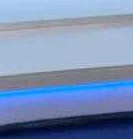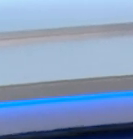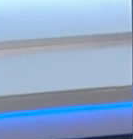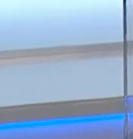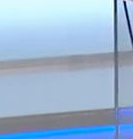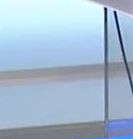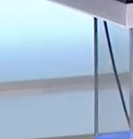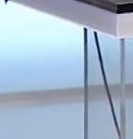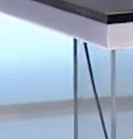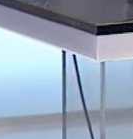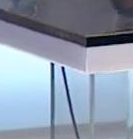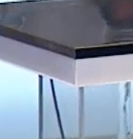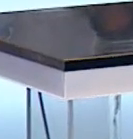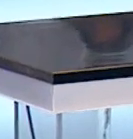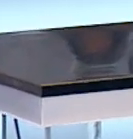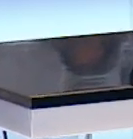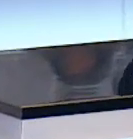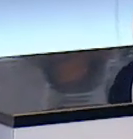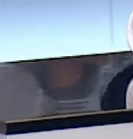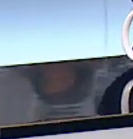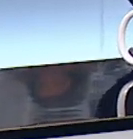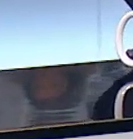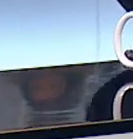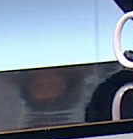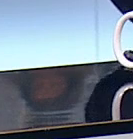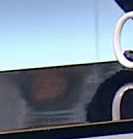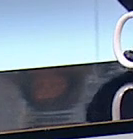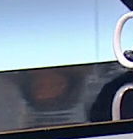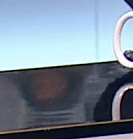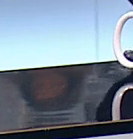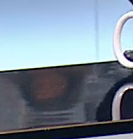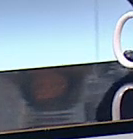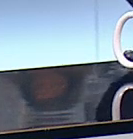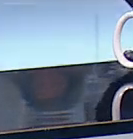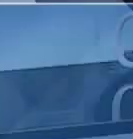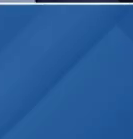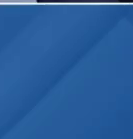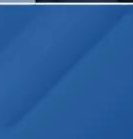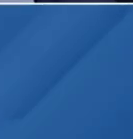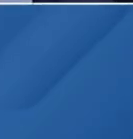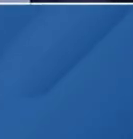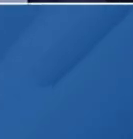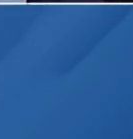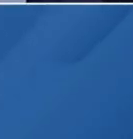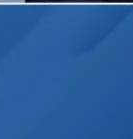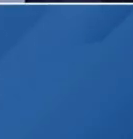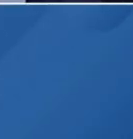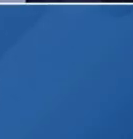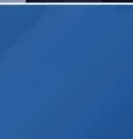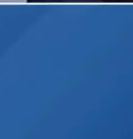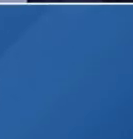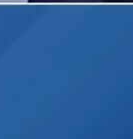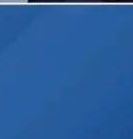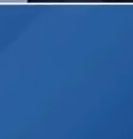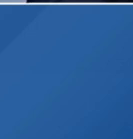תא הכתבים, שלום, שלום לדוד אלימלך. שלום, יניר קוזין. טוב, נתחיל בזה. שר האוצר אביגדור ליברמן הפתיע היום כשכתב בחשבון הטוויטר